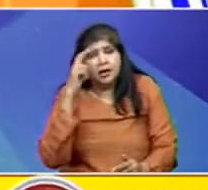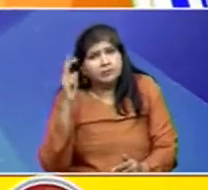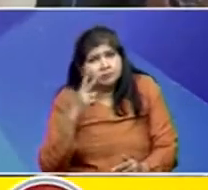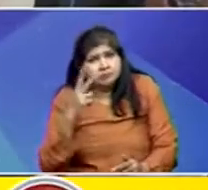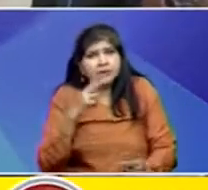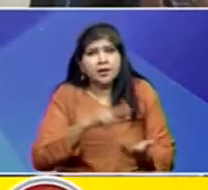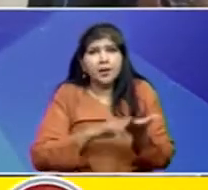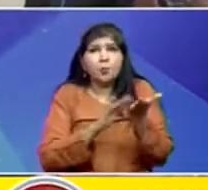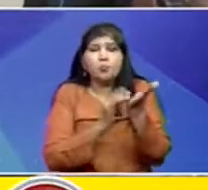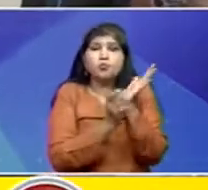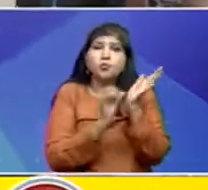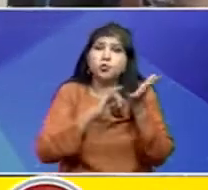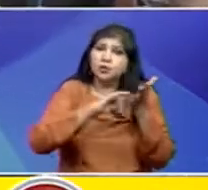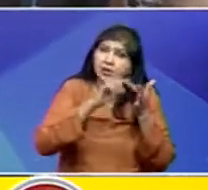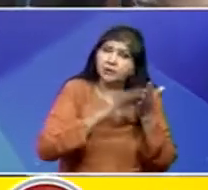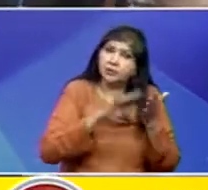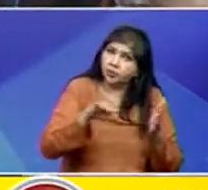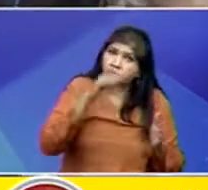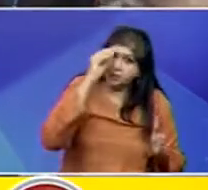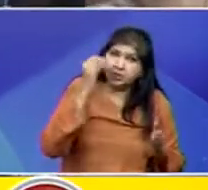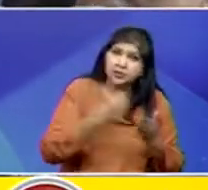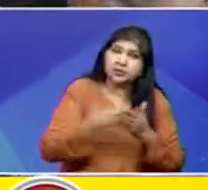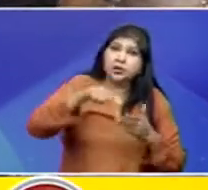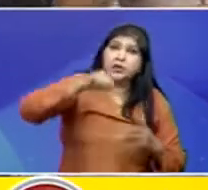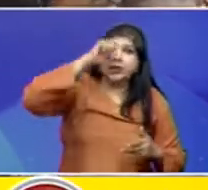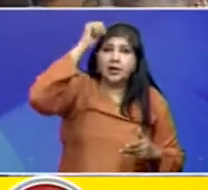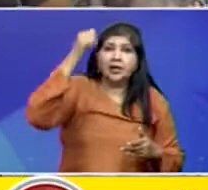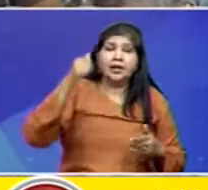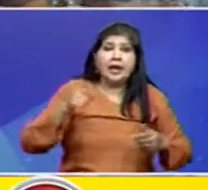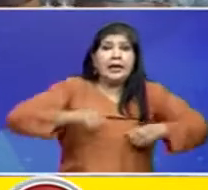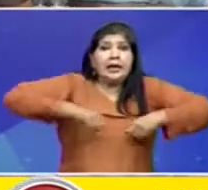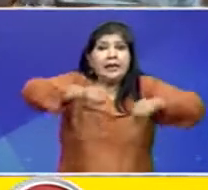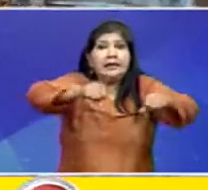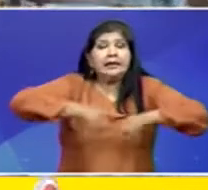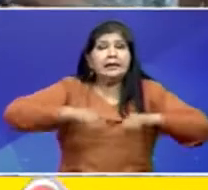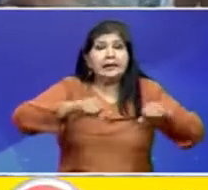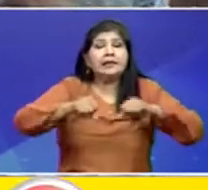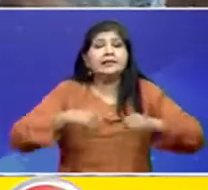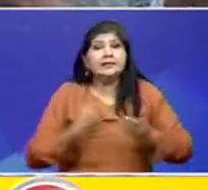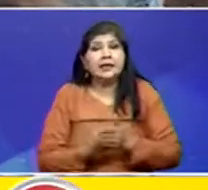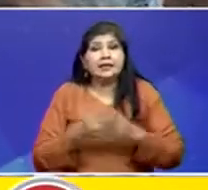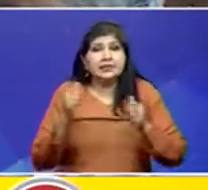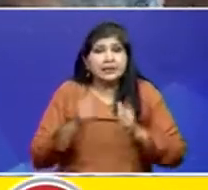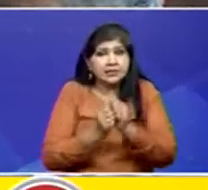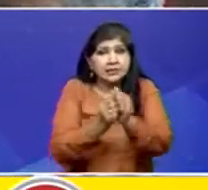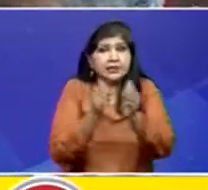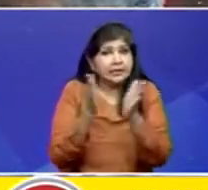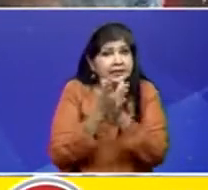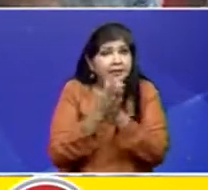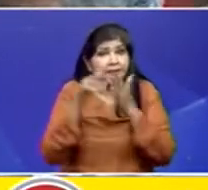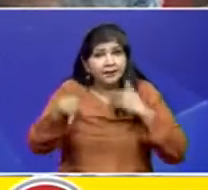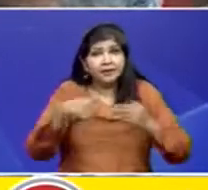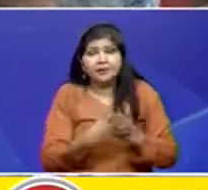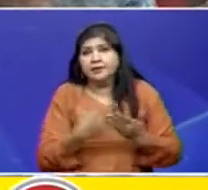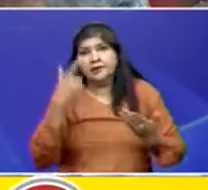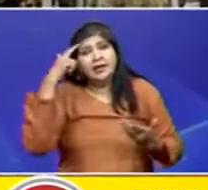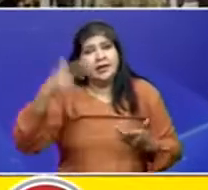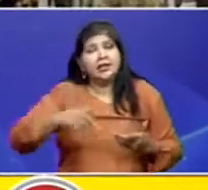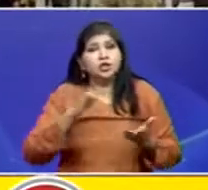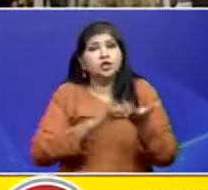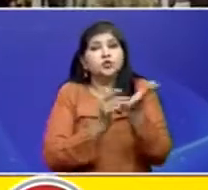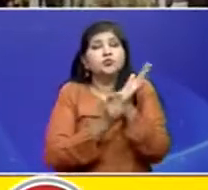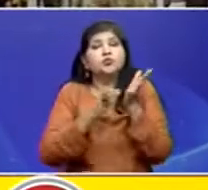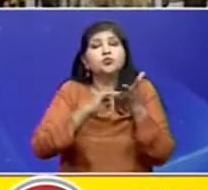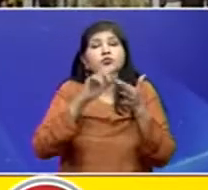मुजियम के बारे में जाते हैं, जो भारत की टेक्स्टैल से जुड़ी विरासत को सेलिबरेट करता है इस मुजियम